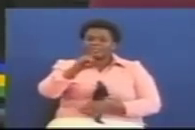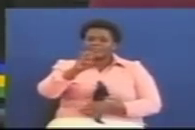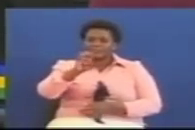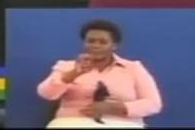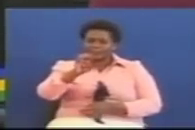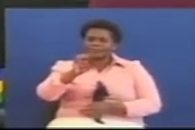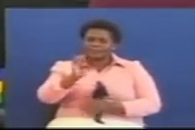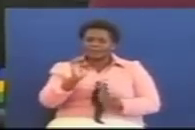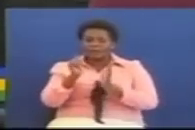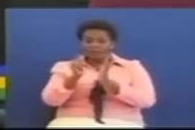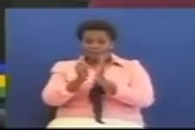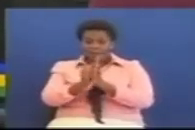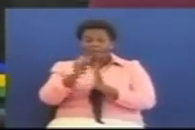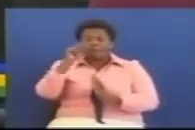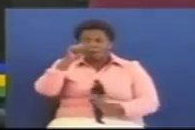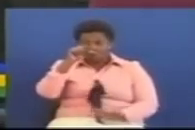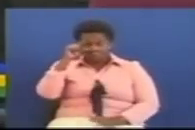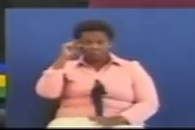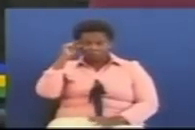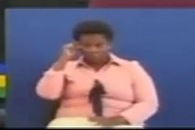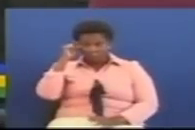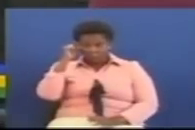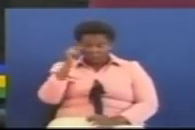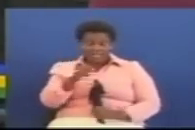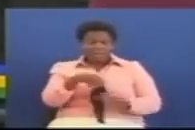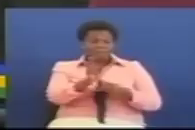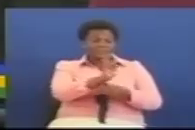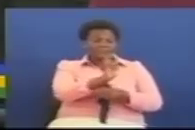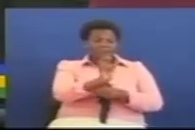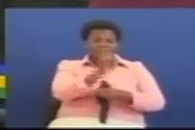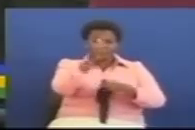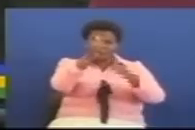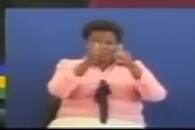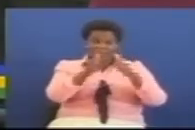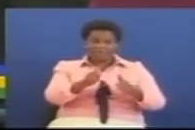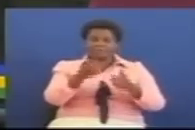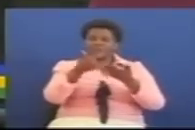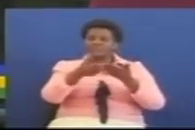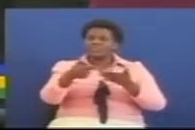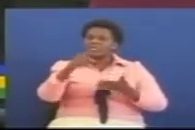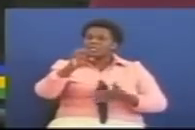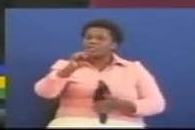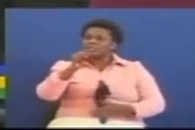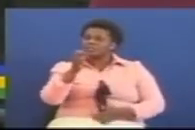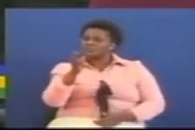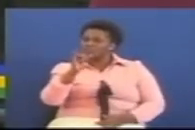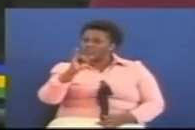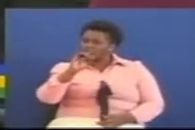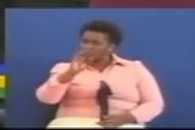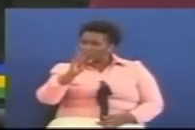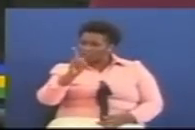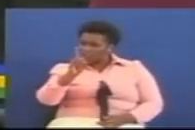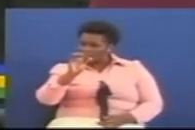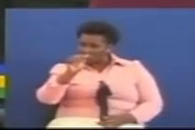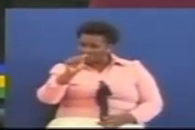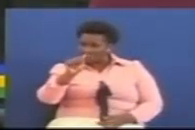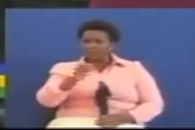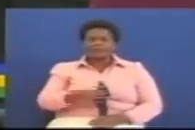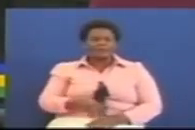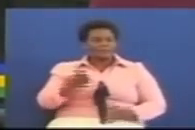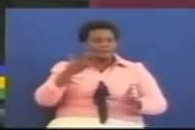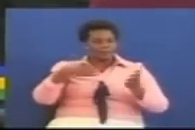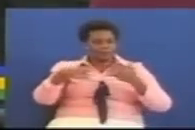Msulwa sambamba na watangazaji wenzetu upande wa lugha ya alama Habibu Upurute na Jeni Malumbo.